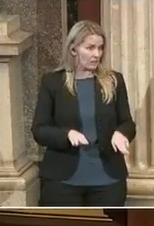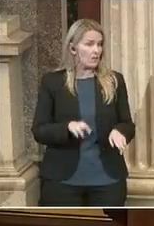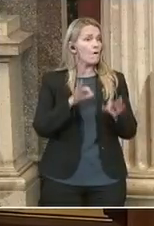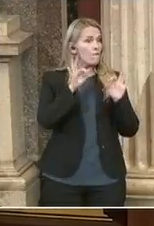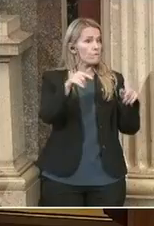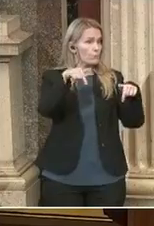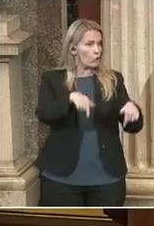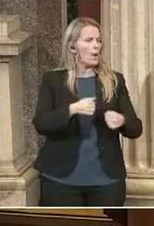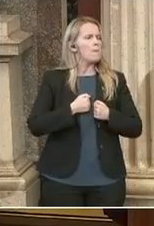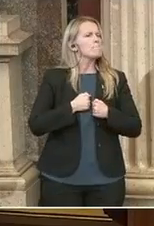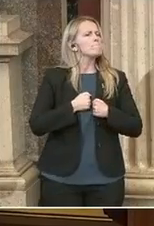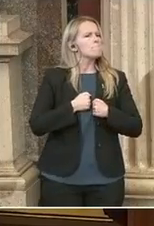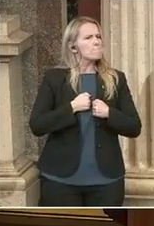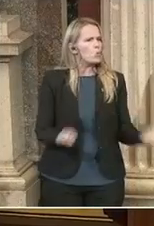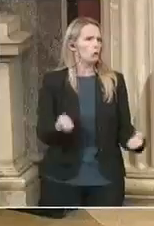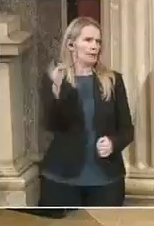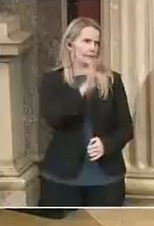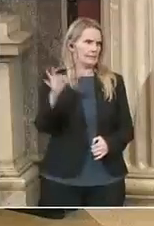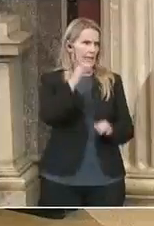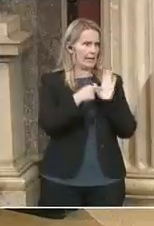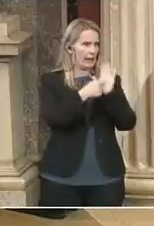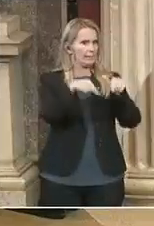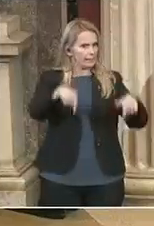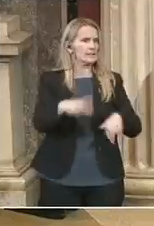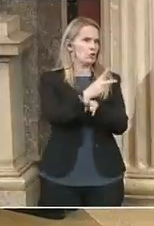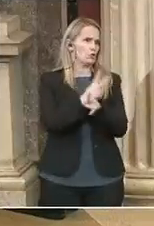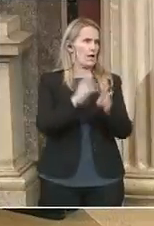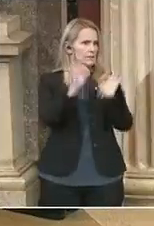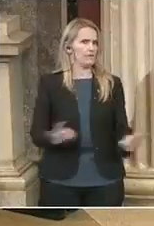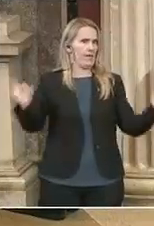für die mutige Gäste dieses staatsabtes